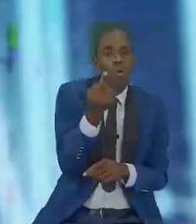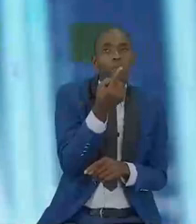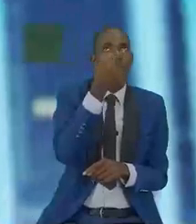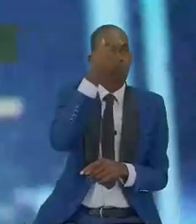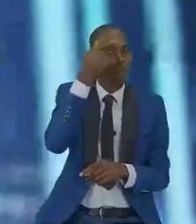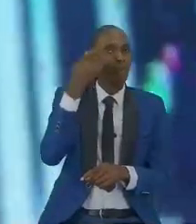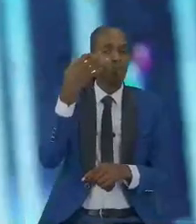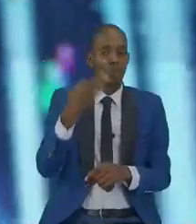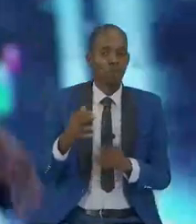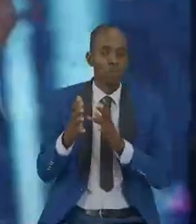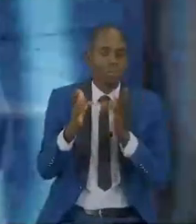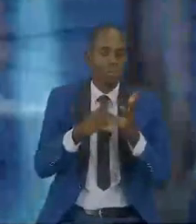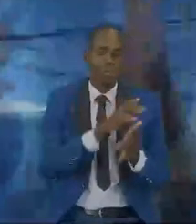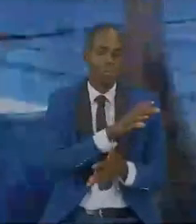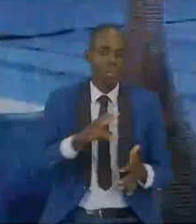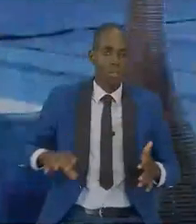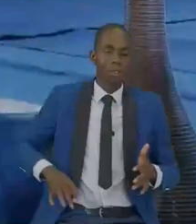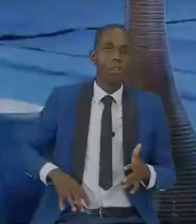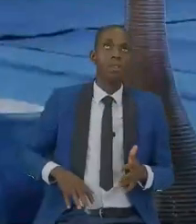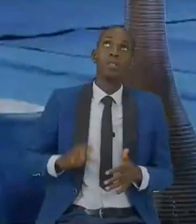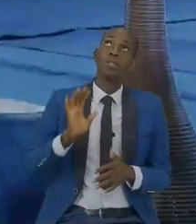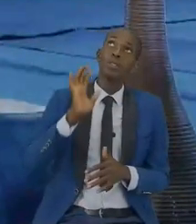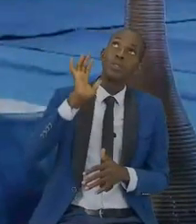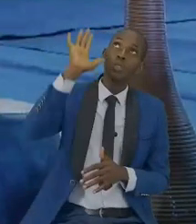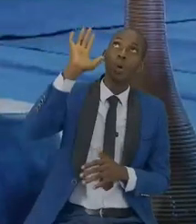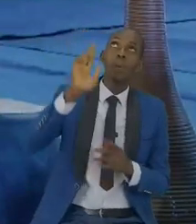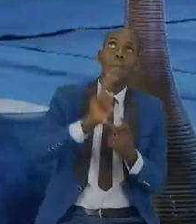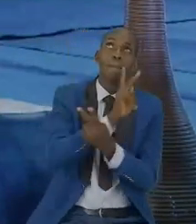Sur la base du mérite de Jésus-Christ,